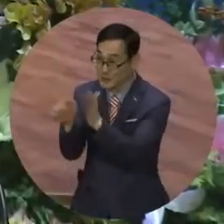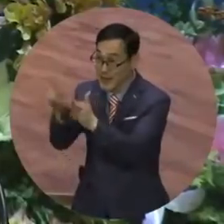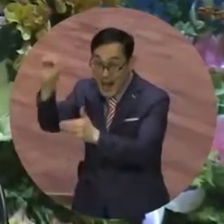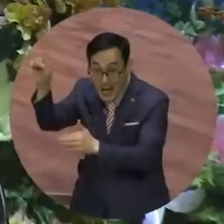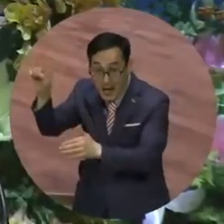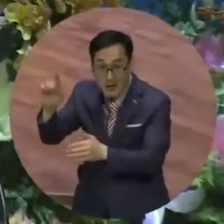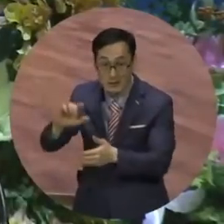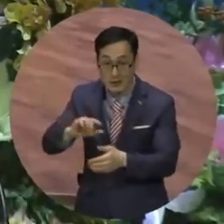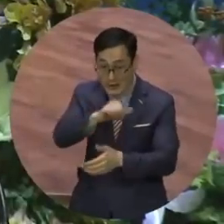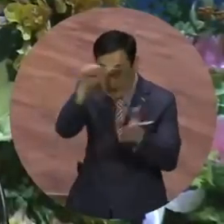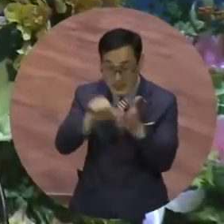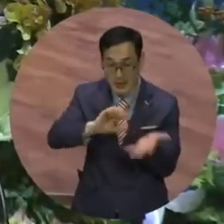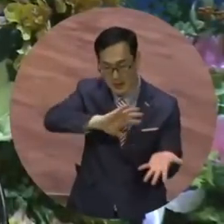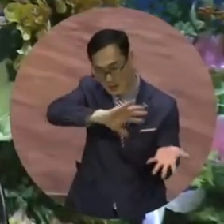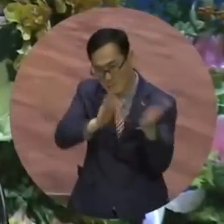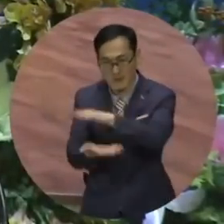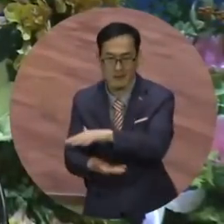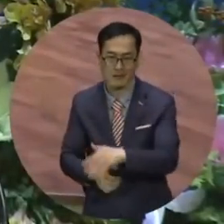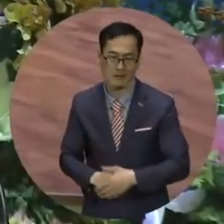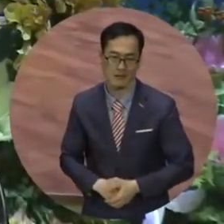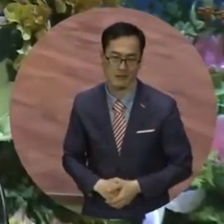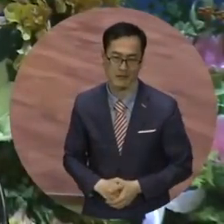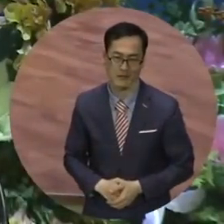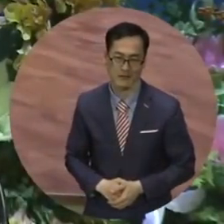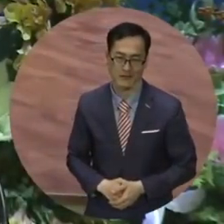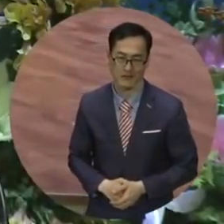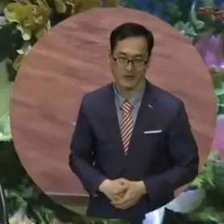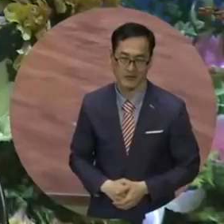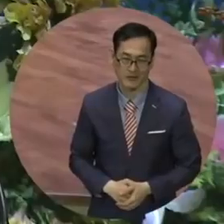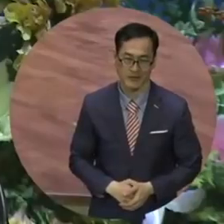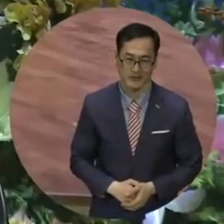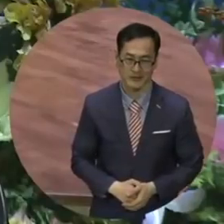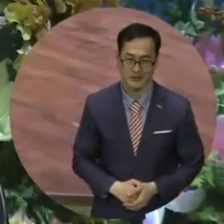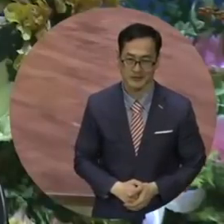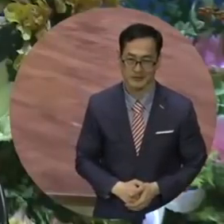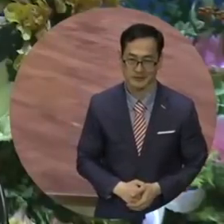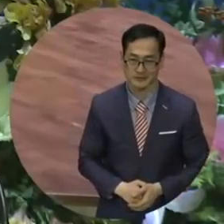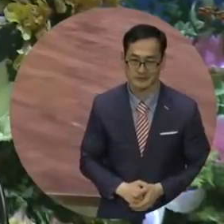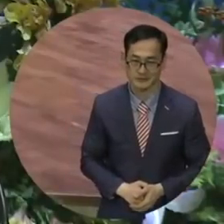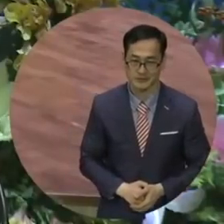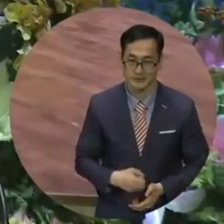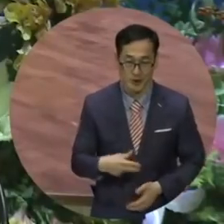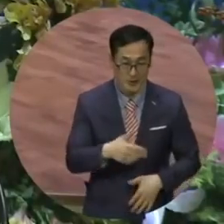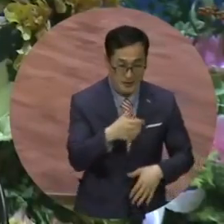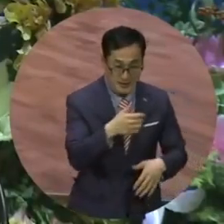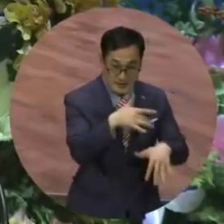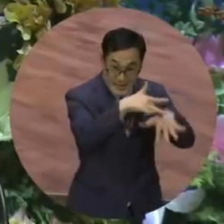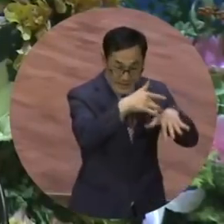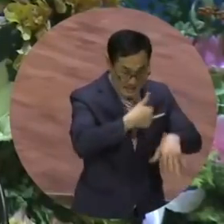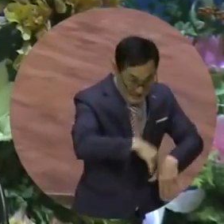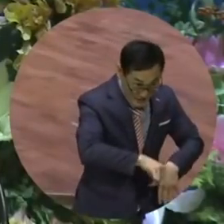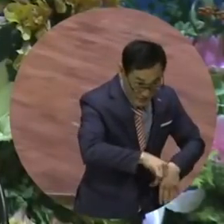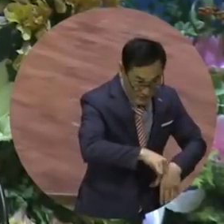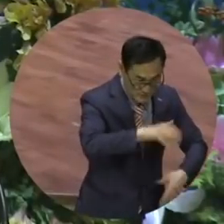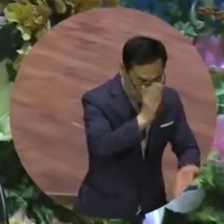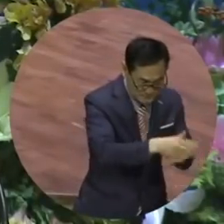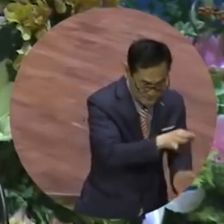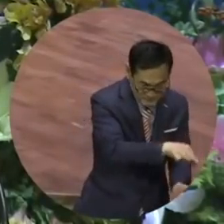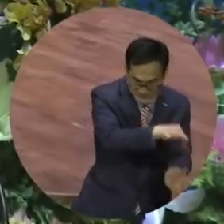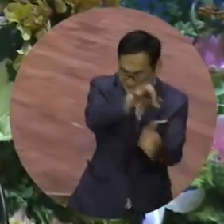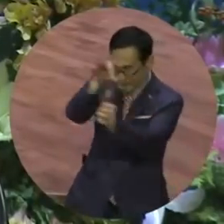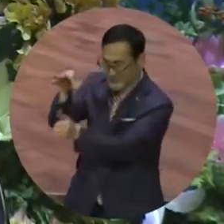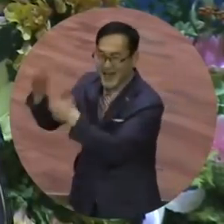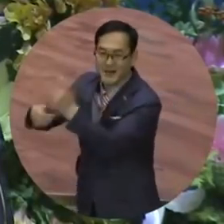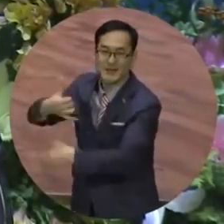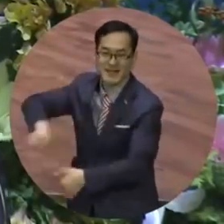인생이 확 전환이 돼버려. 신분이 바뀌어버려. 에베소 2장 8절을 읽어주래. 이 구원은 어떤 인간의 노력으로 주어진 것이